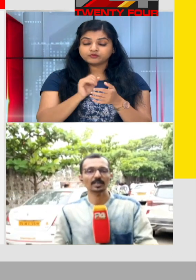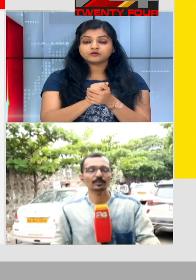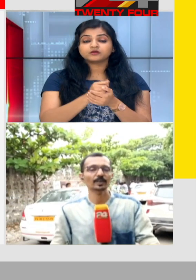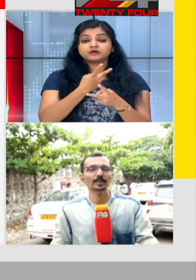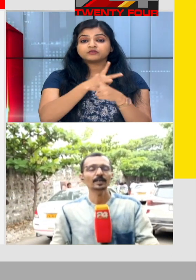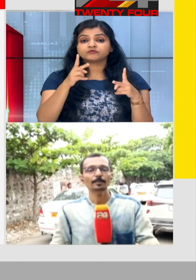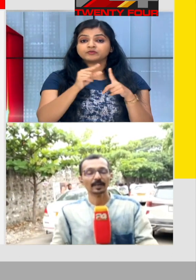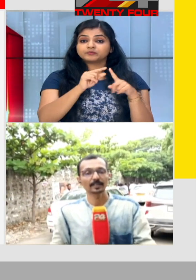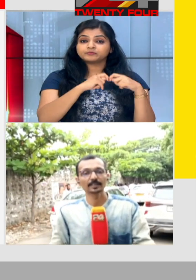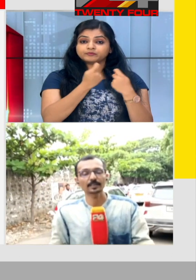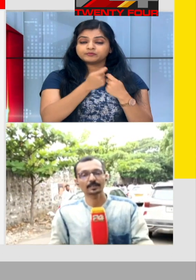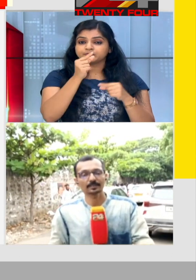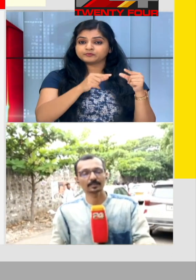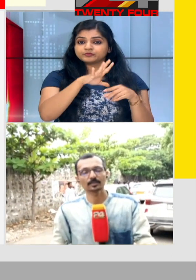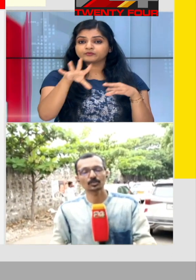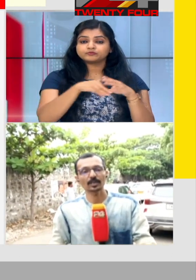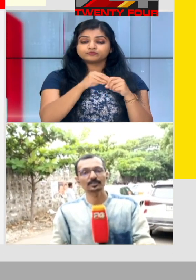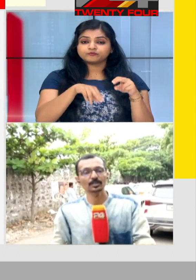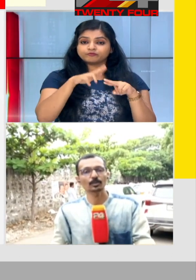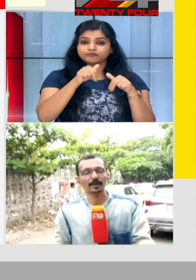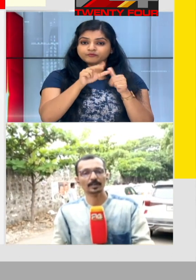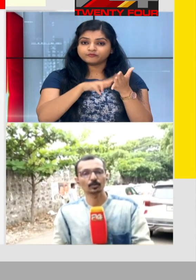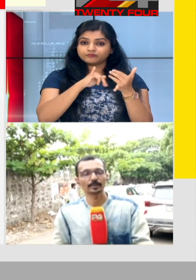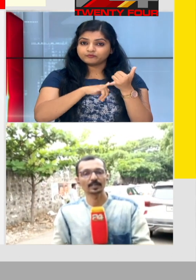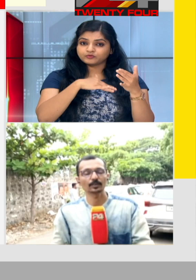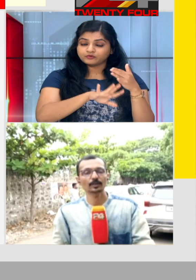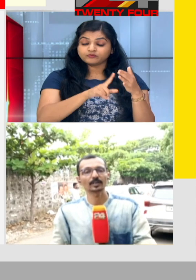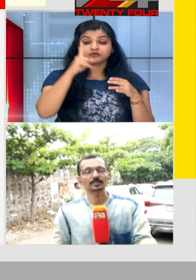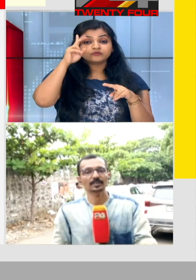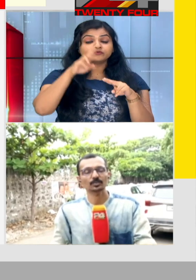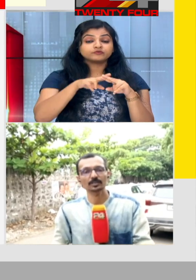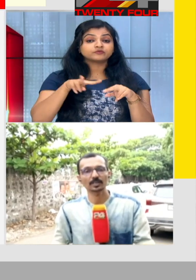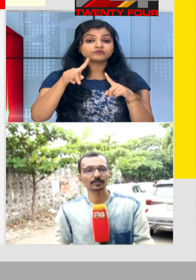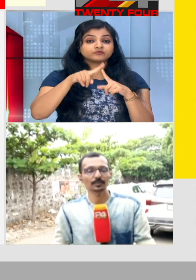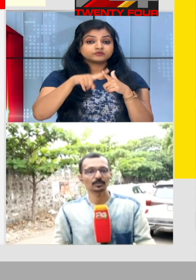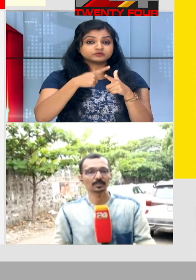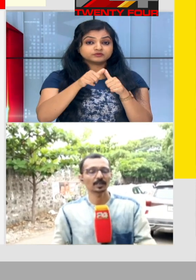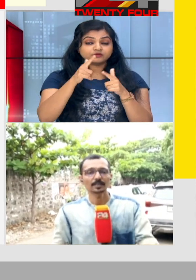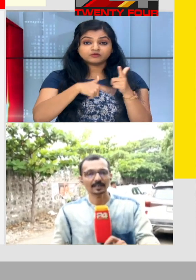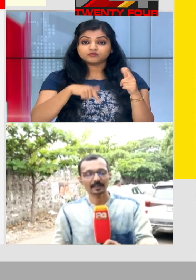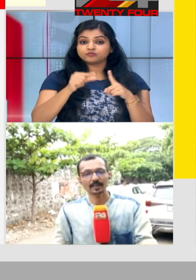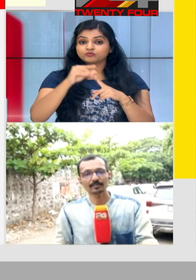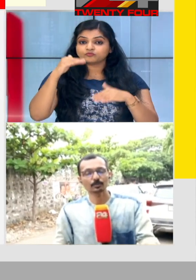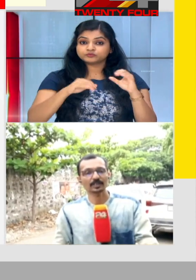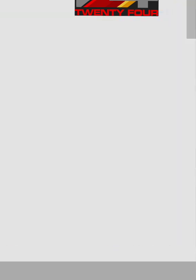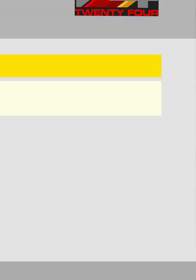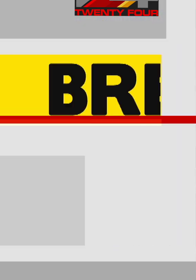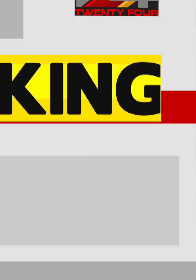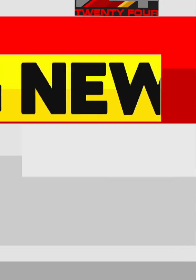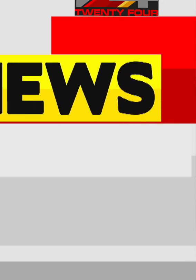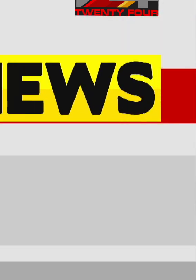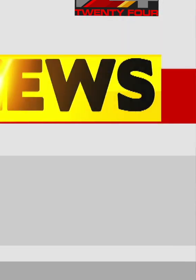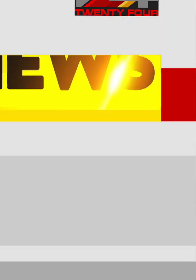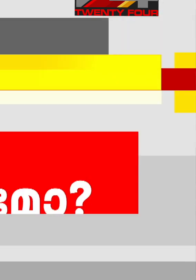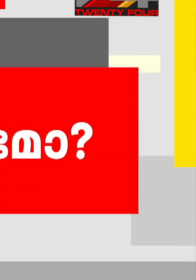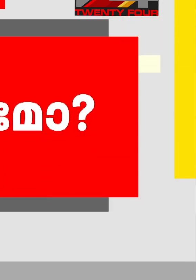പക്ഷേ അവരൊക്കെ പറയുന്നത് തീർച്ചയായും വിജയ് ഒരു പാർട്ടി രൂപീകരിക്കുകയോ അല്ലെങ്കിൽ വിജയ് രാഷ്ട്രീയത്തിലേക്ക് വരികയോ ചെയ്താൽ തങ്ങൾ എല്ലാവരും ഒറ്റക്കെട്ടായി അദ്ദേഹത്തെ പിന്തുണയ്ക്കും.